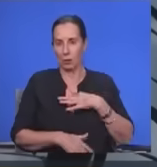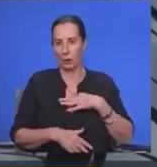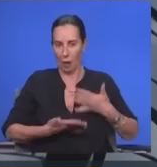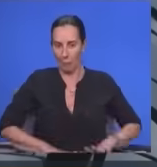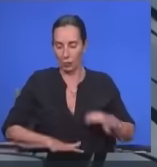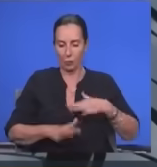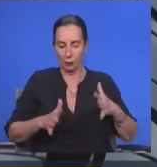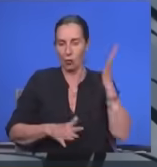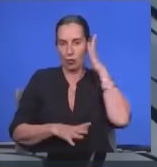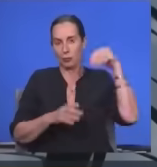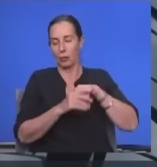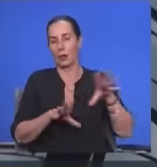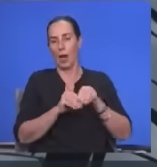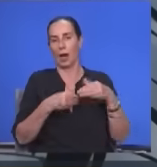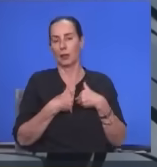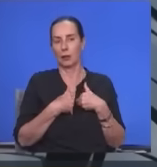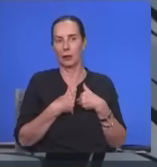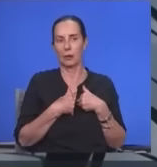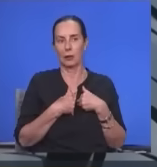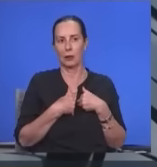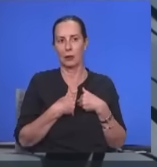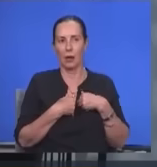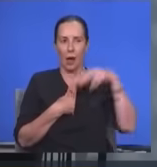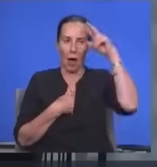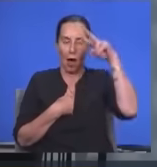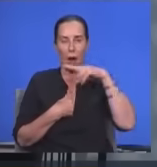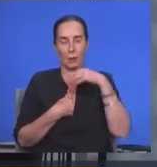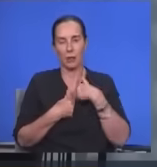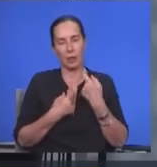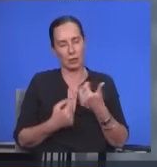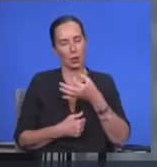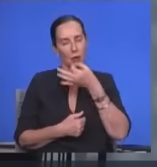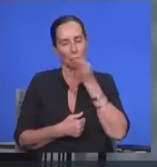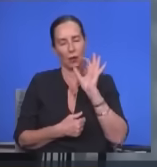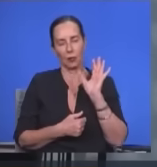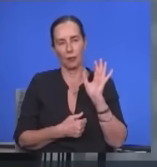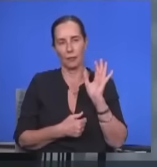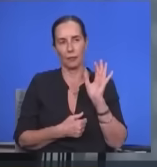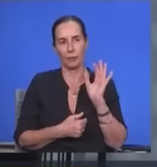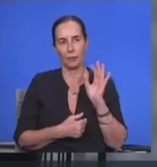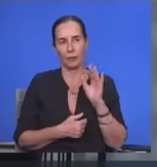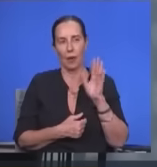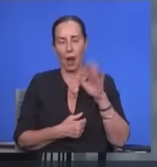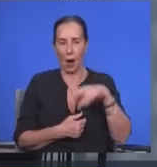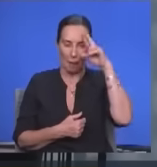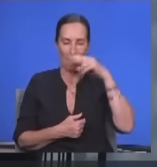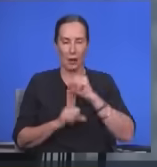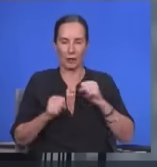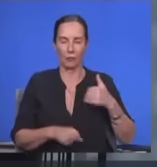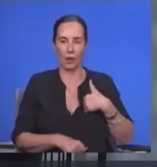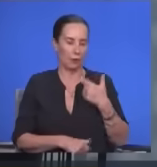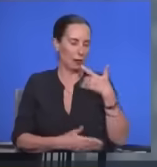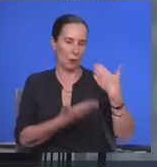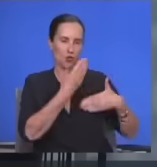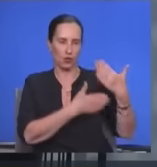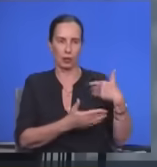אלינו לישון איתנו במיטה. ואבא שלי קצת יותר טוב נכון להיום. הוא גם עבר אירוע לבבי